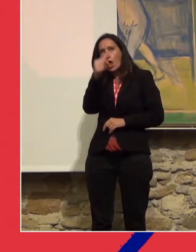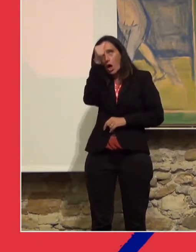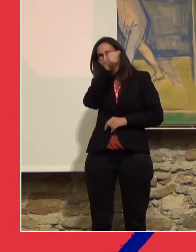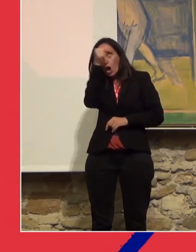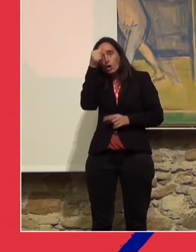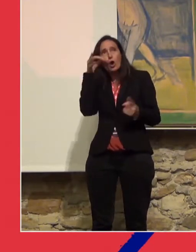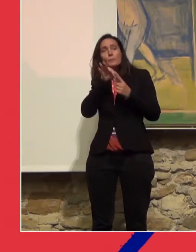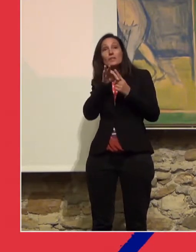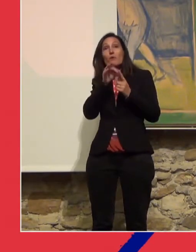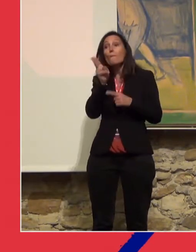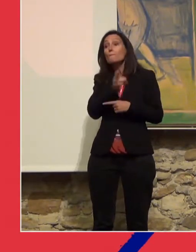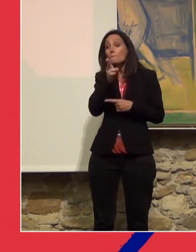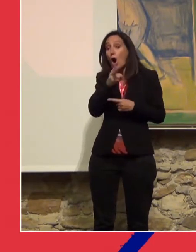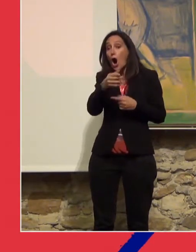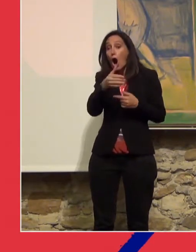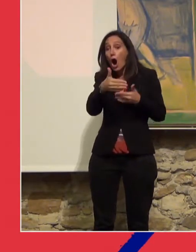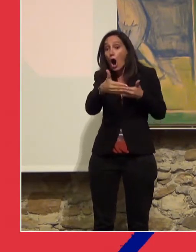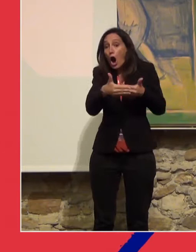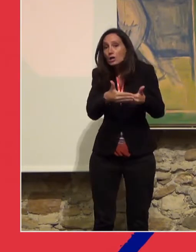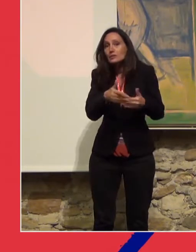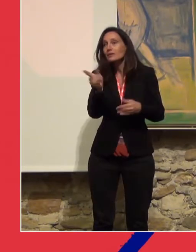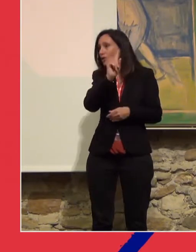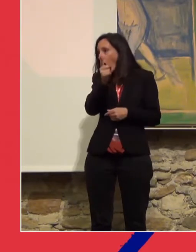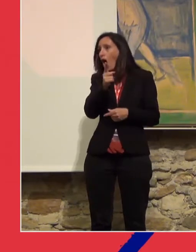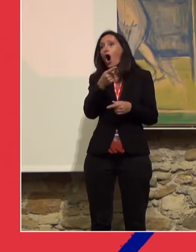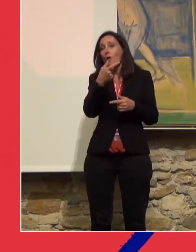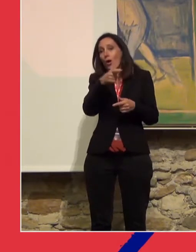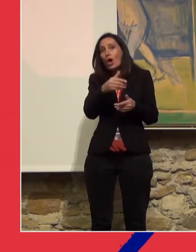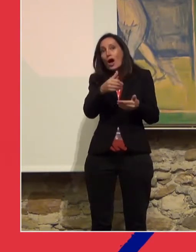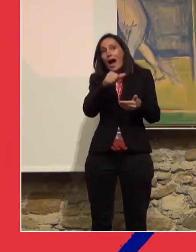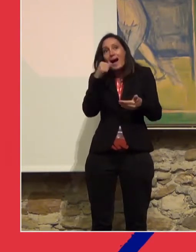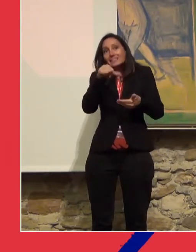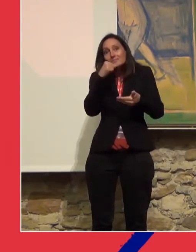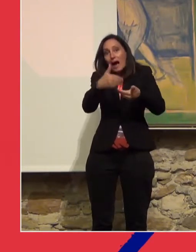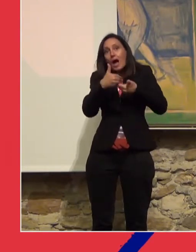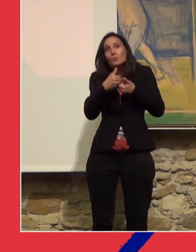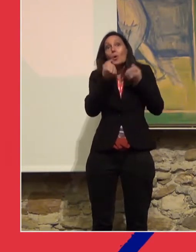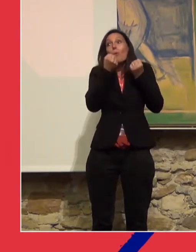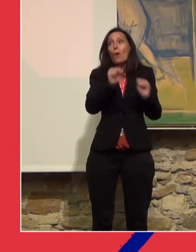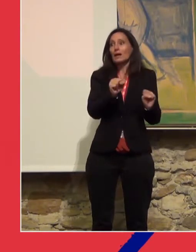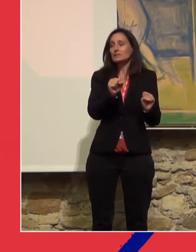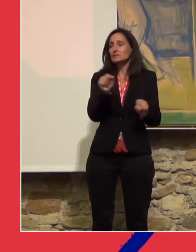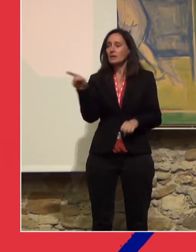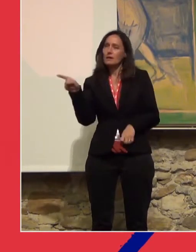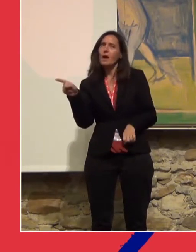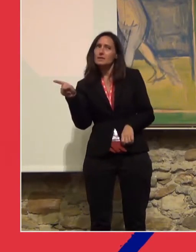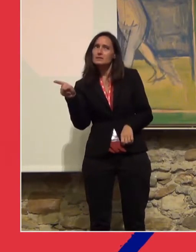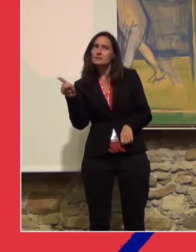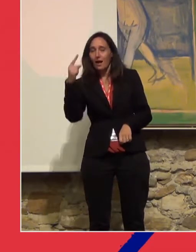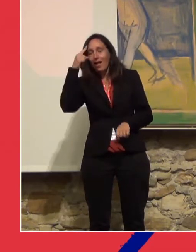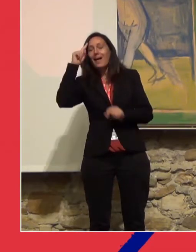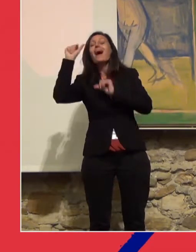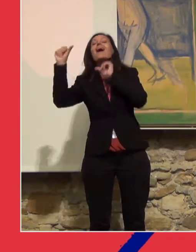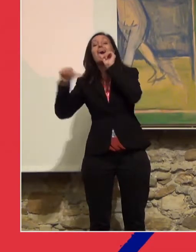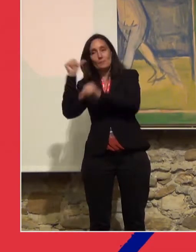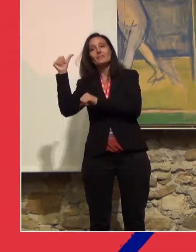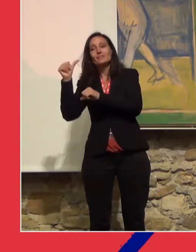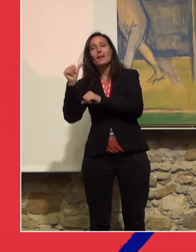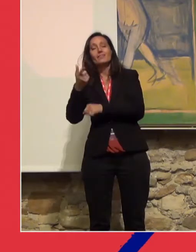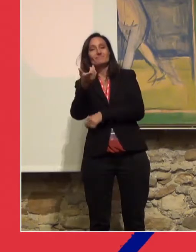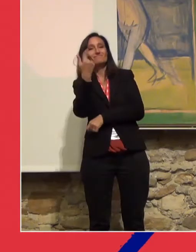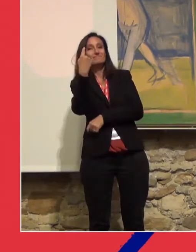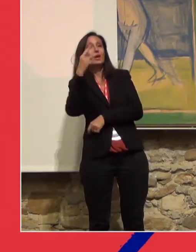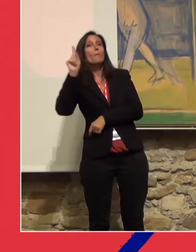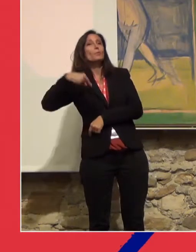idea e chiese anche per sé la stessa cosa. Dopo pochi giorni, Il signor Mauro fu dimesso dall'ospedale, continuò